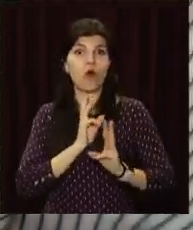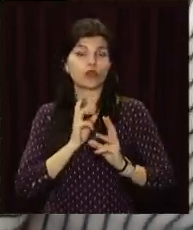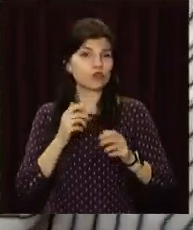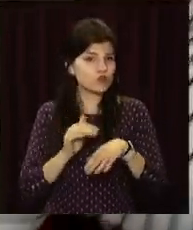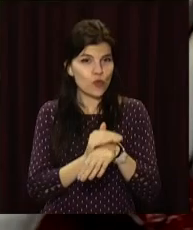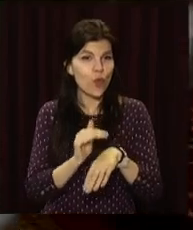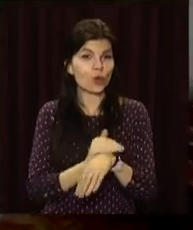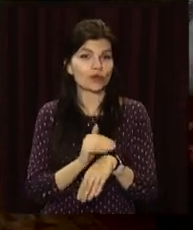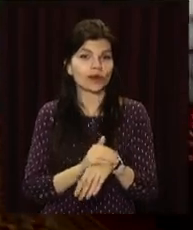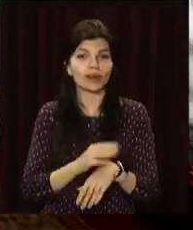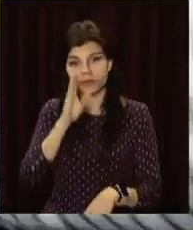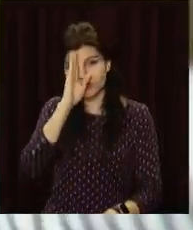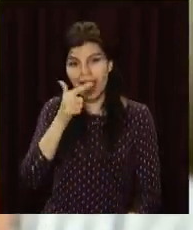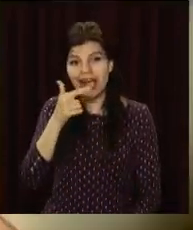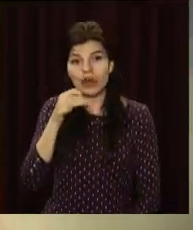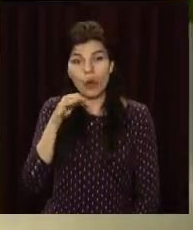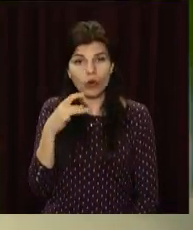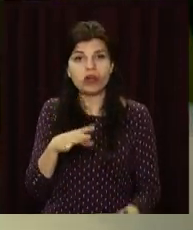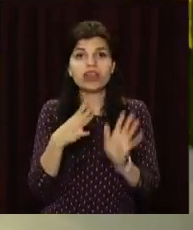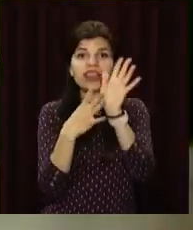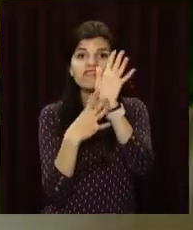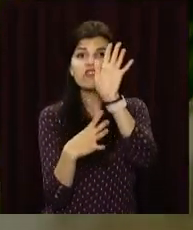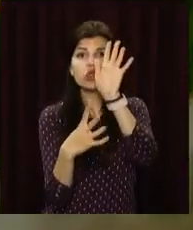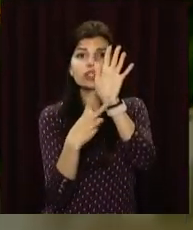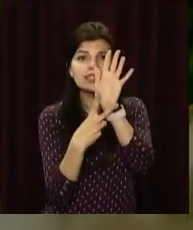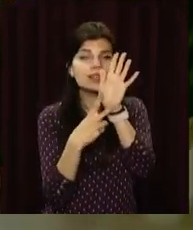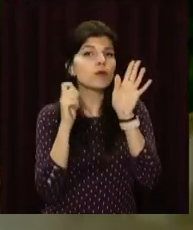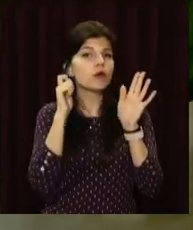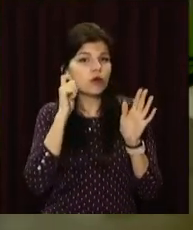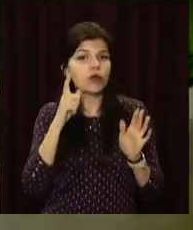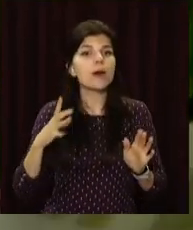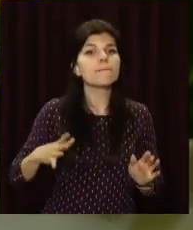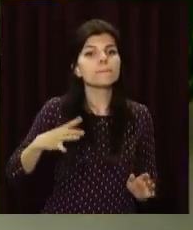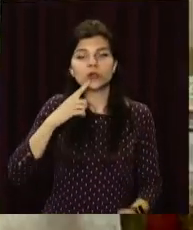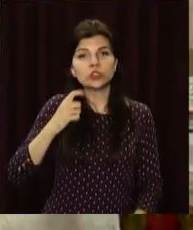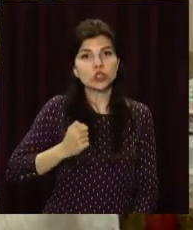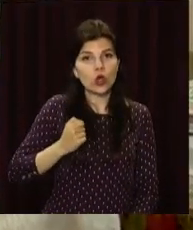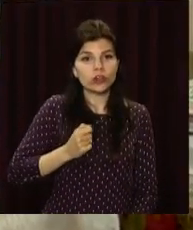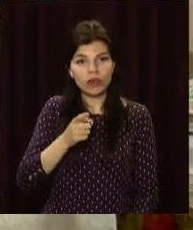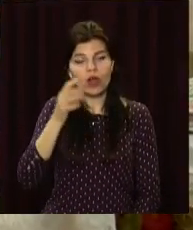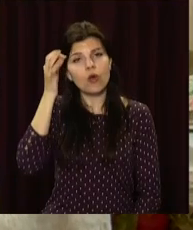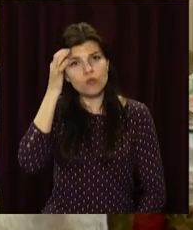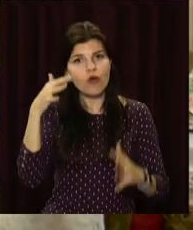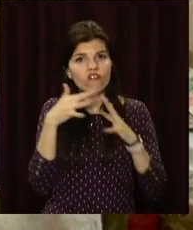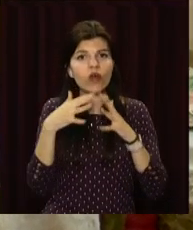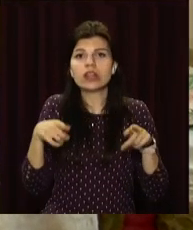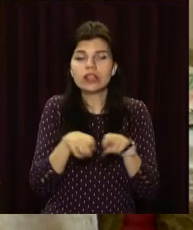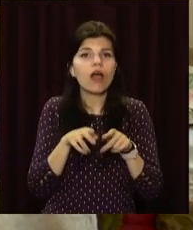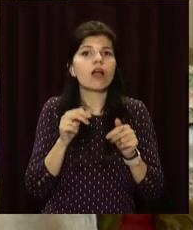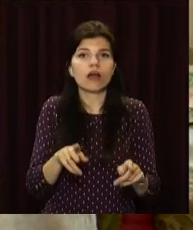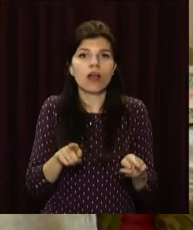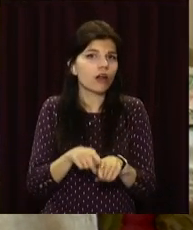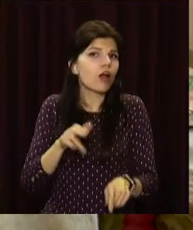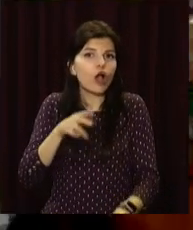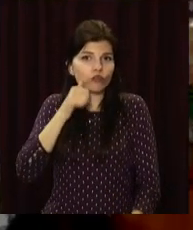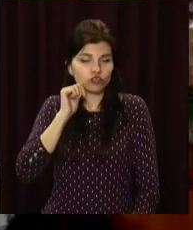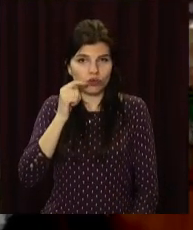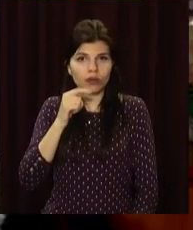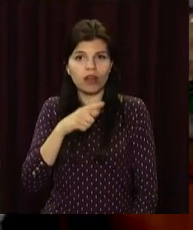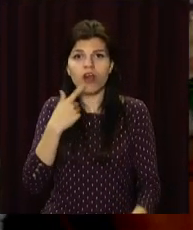добрими. Дякую. Григорію Захаровичу 97 років. Колишній солдат пам'ятає роки війни так, наче це було вчора.